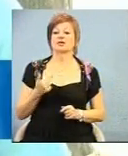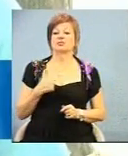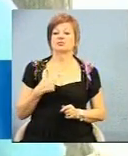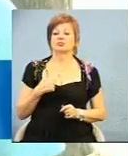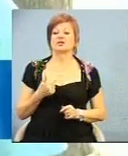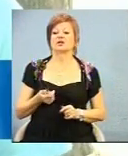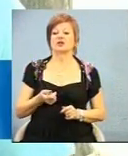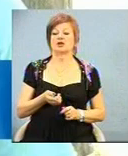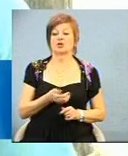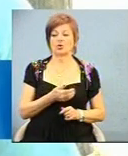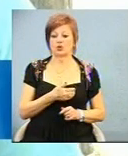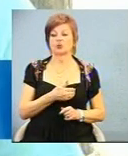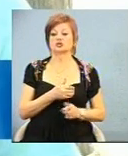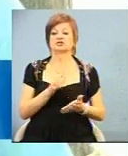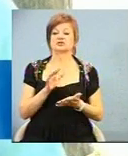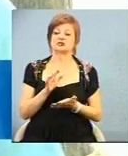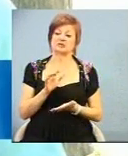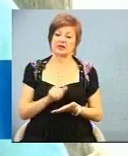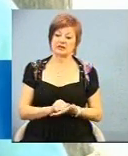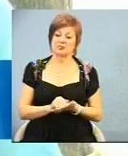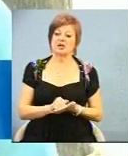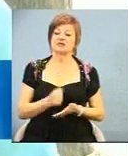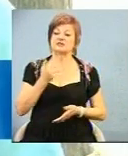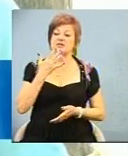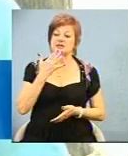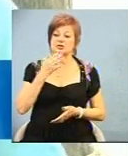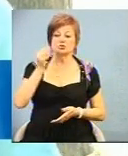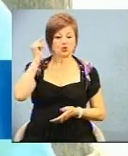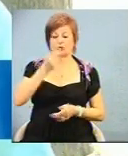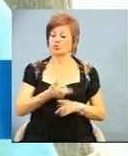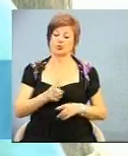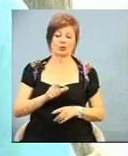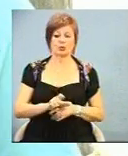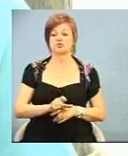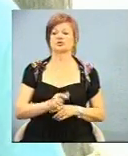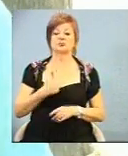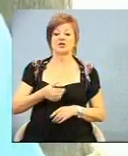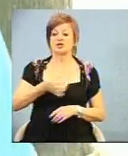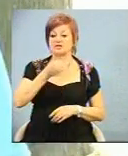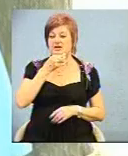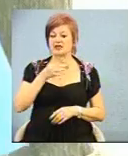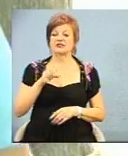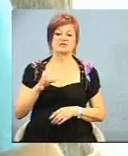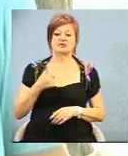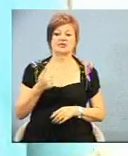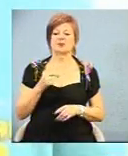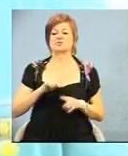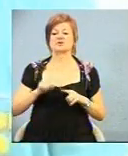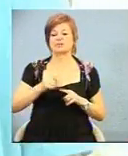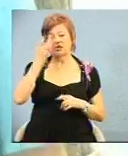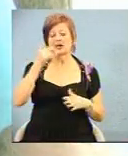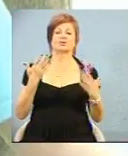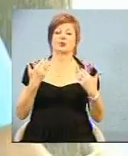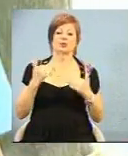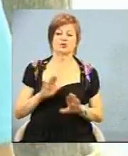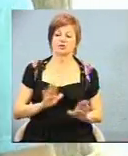дуже добре займаюся. Очень люблю учиться, мне это очень нравится. Я не из тех детей, которым быстрее лето, а быстрее